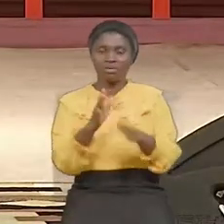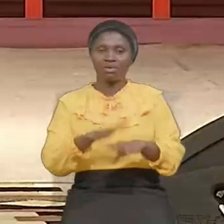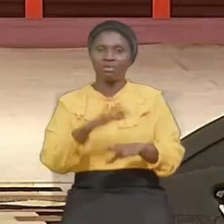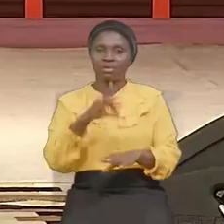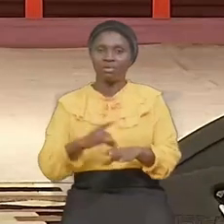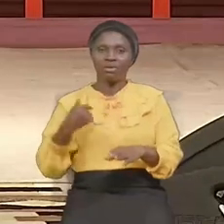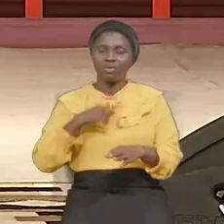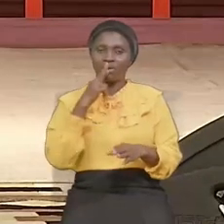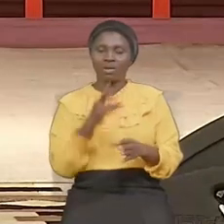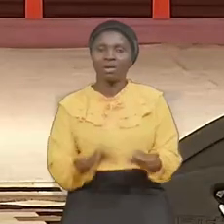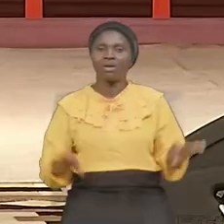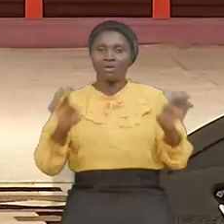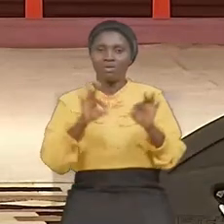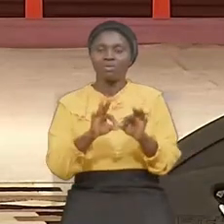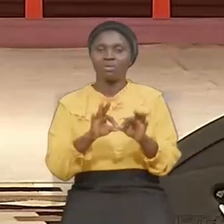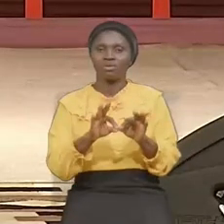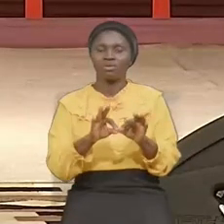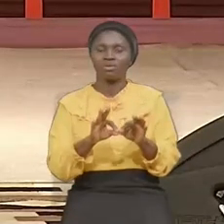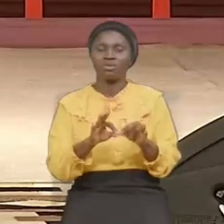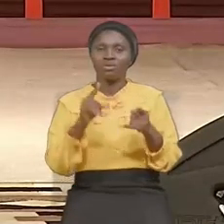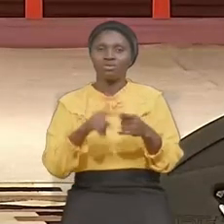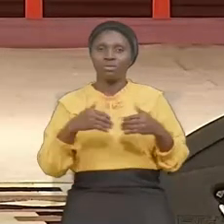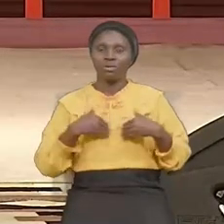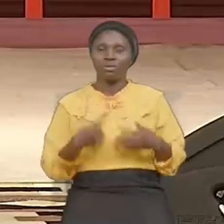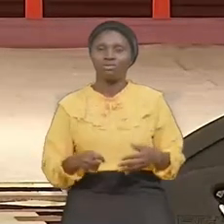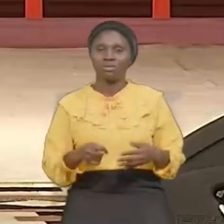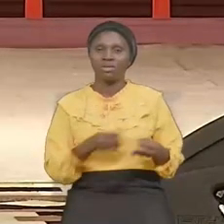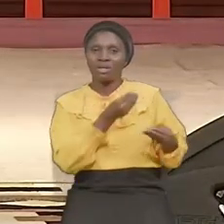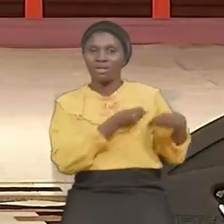marcher et dignes d'avoir l'héritage